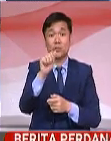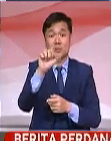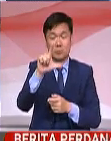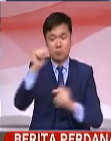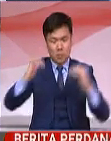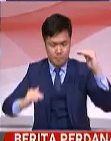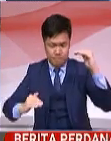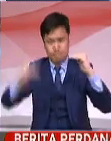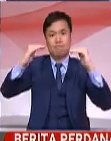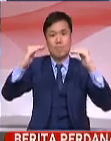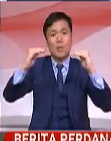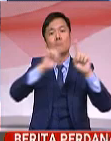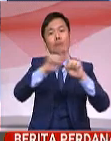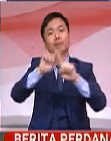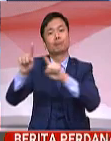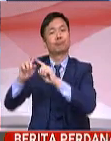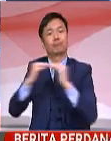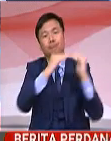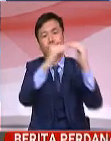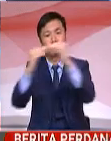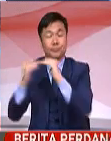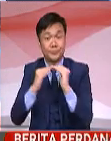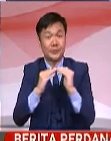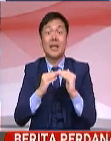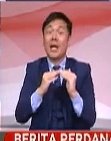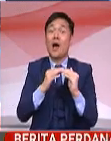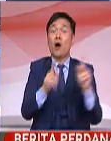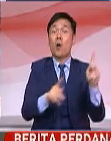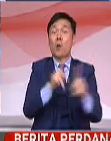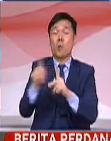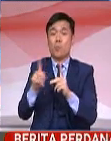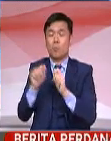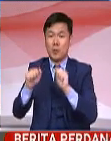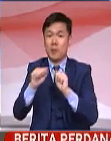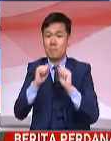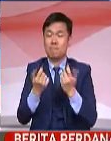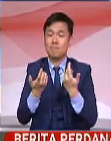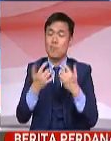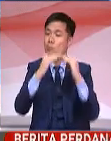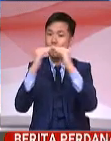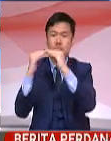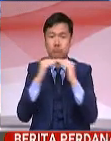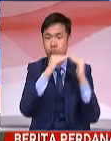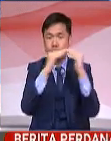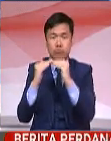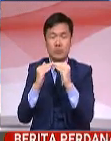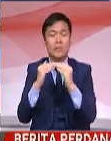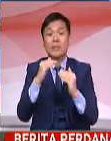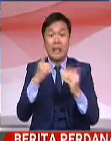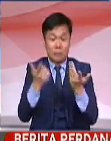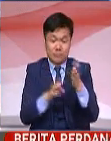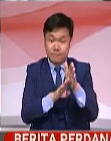meliputi pelbagai sektor. Pada masa sama, membolehkan masyarakat lebih serasi dengan perkembangan teknologi.